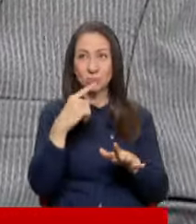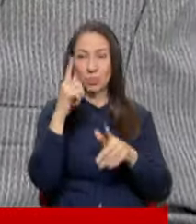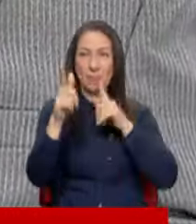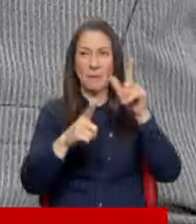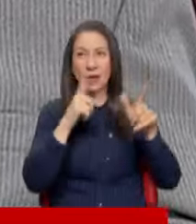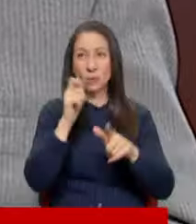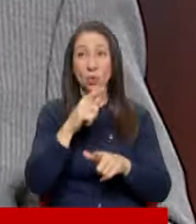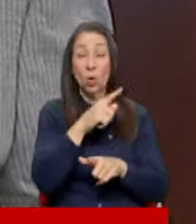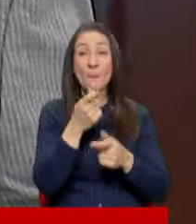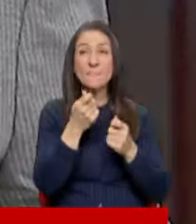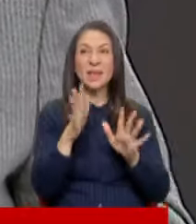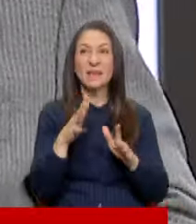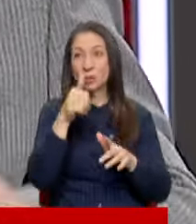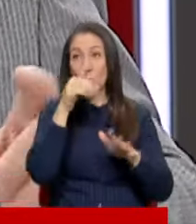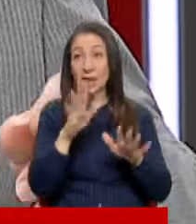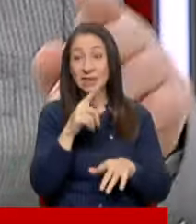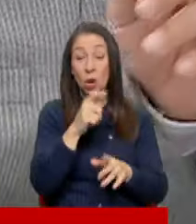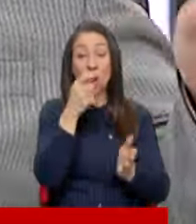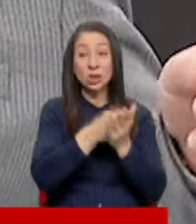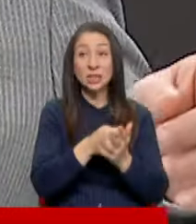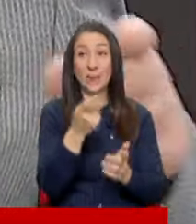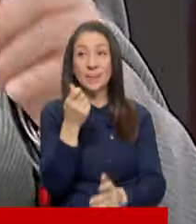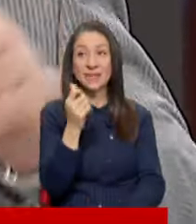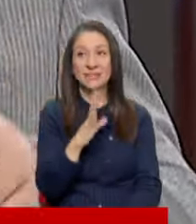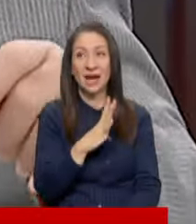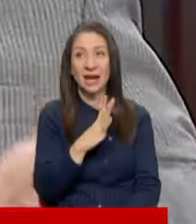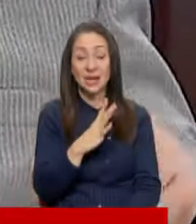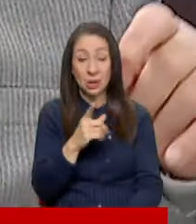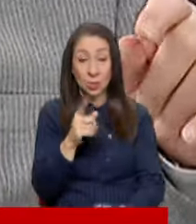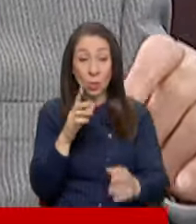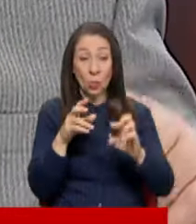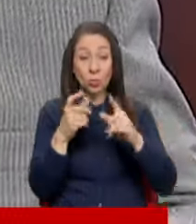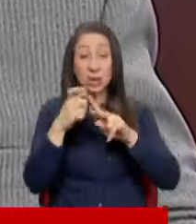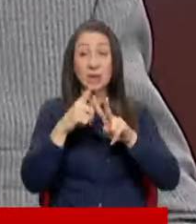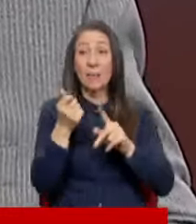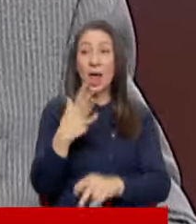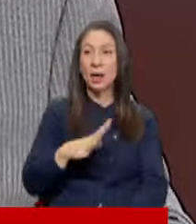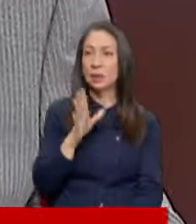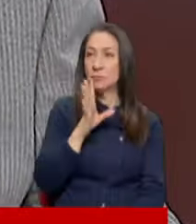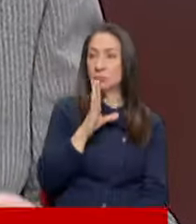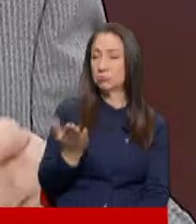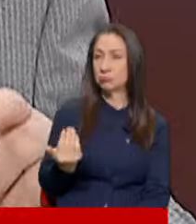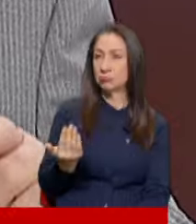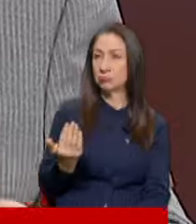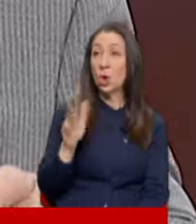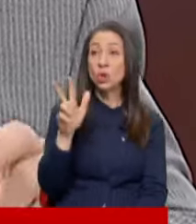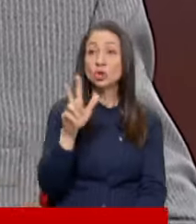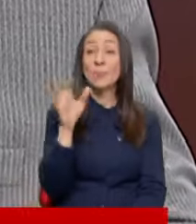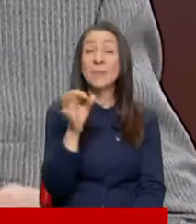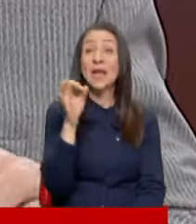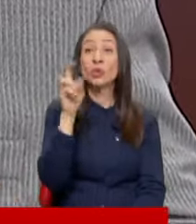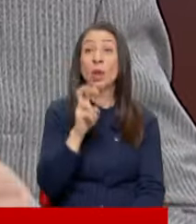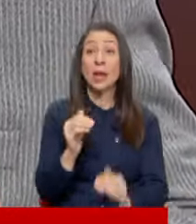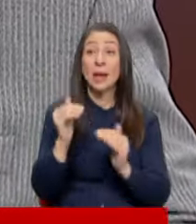bağırıyordu ya o bedava doğal gazların ödenecek parası var şimdi Putin o parayı istiyor 30 milyar doları